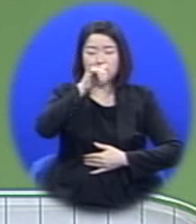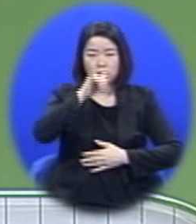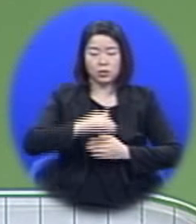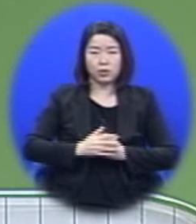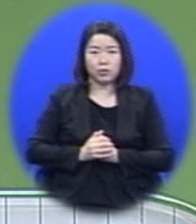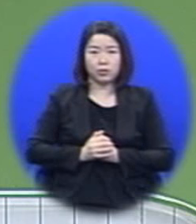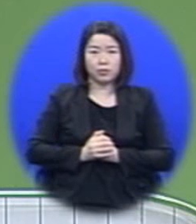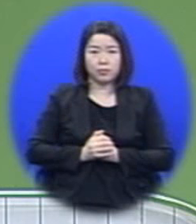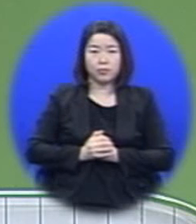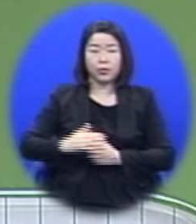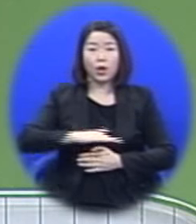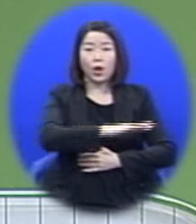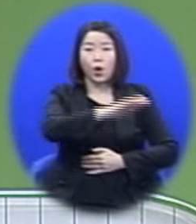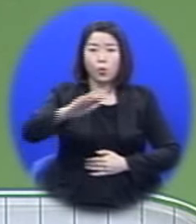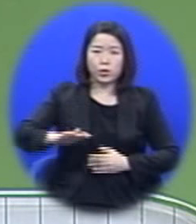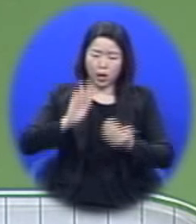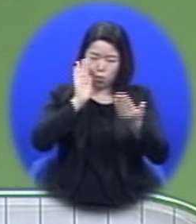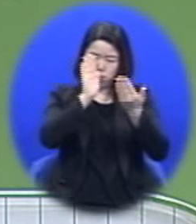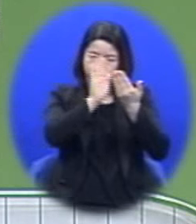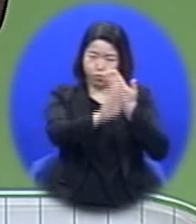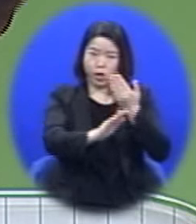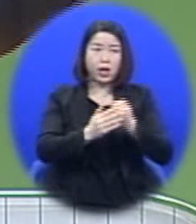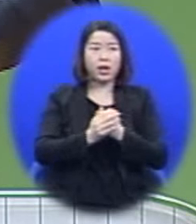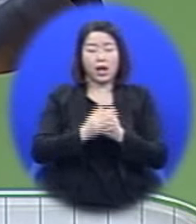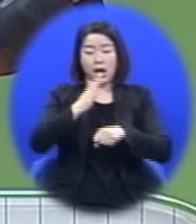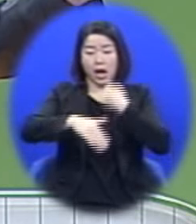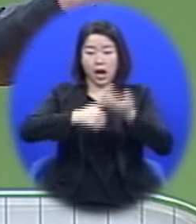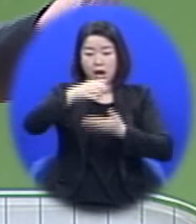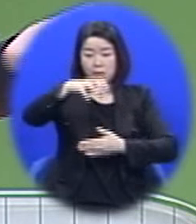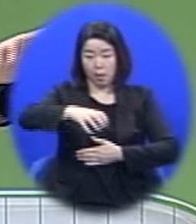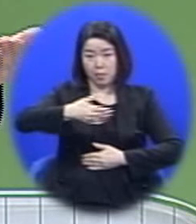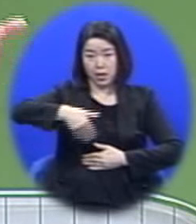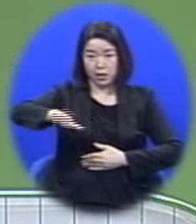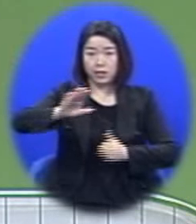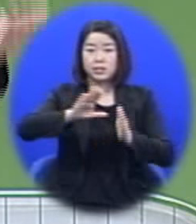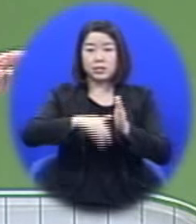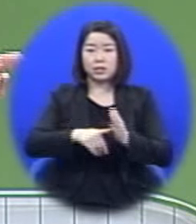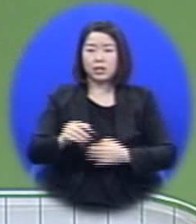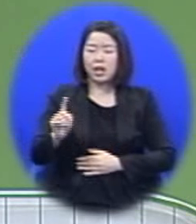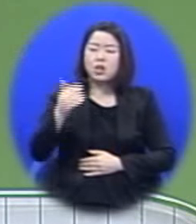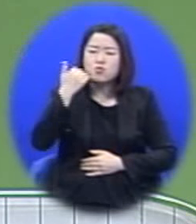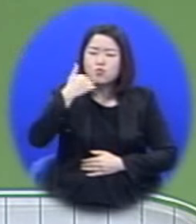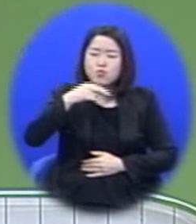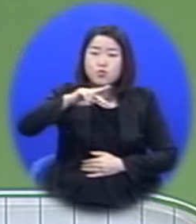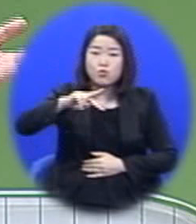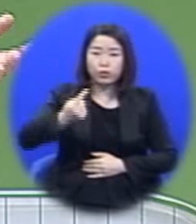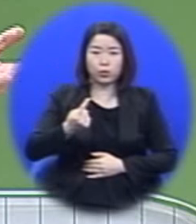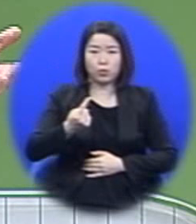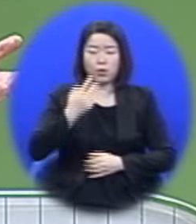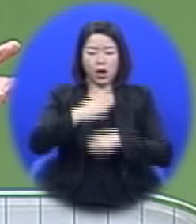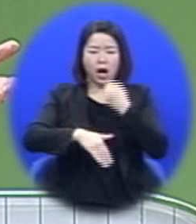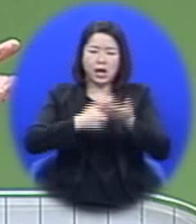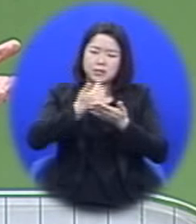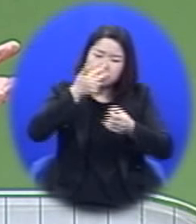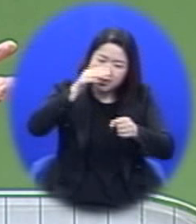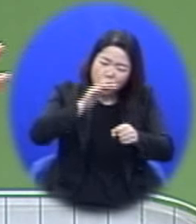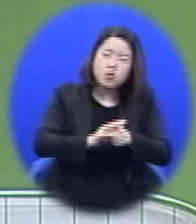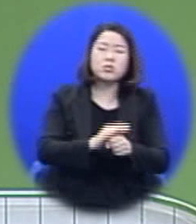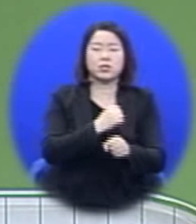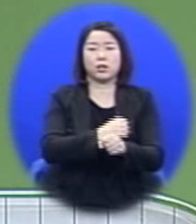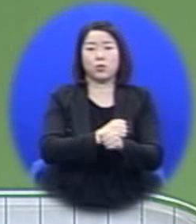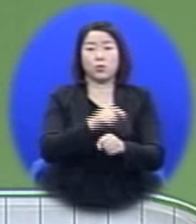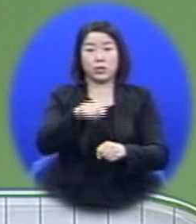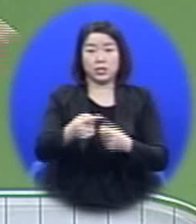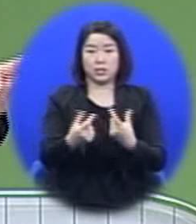때문입니다. 우리가 나중에 하나님 앞에 갔을 때 어느 누구도 하나님 억울해요